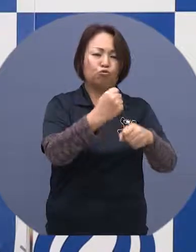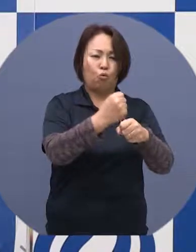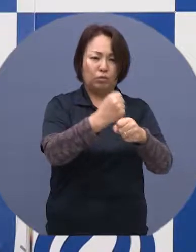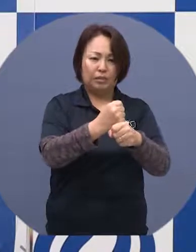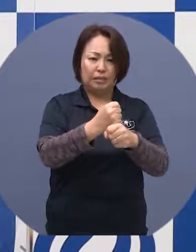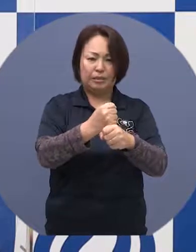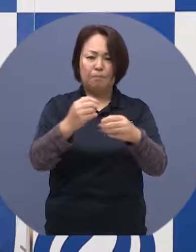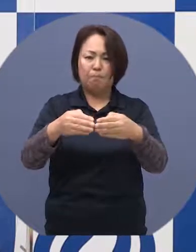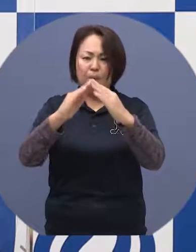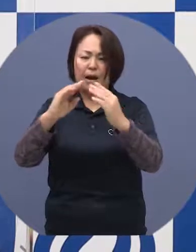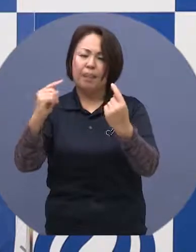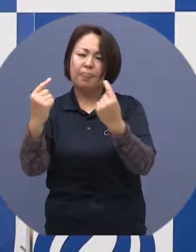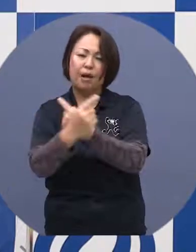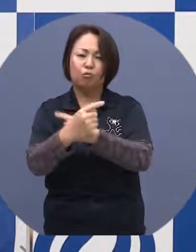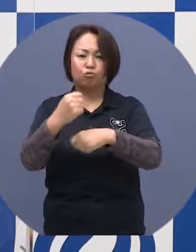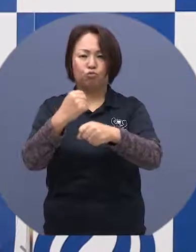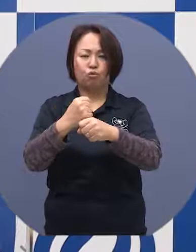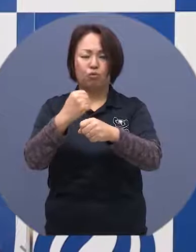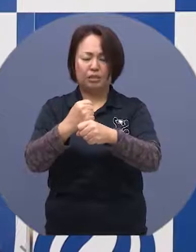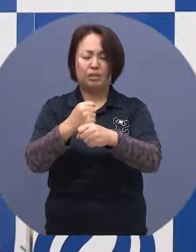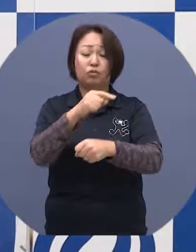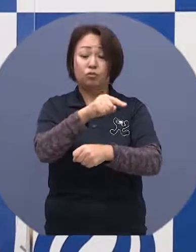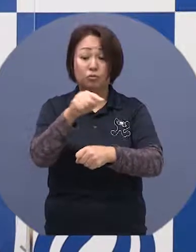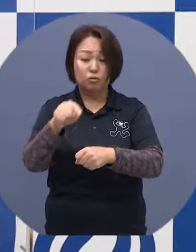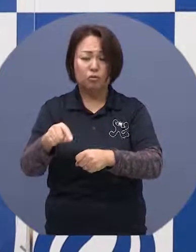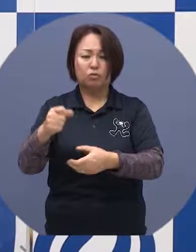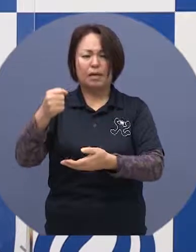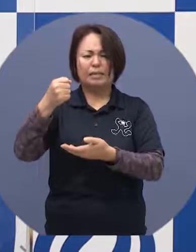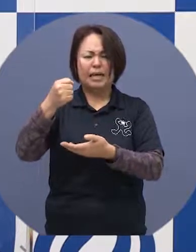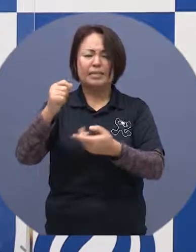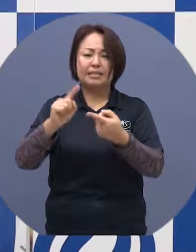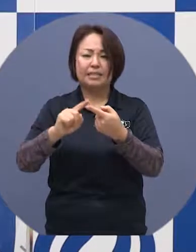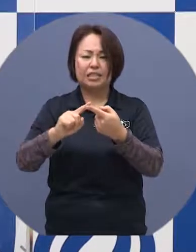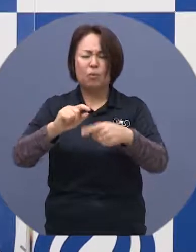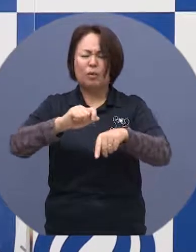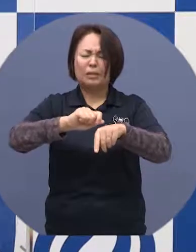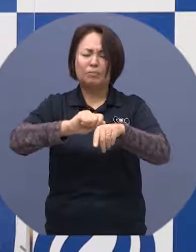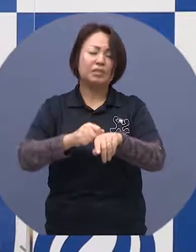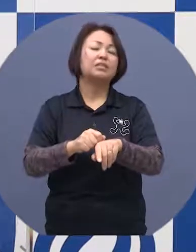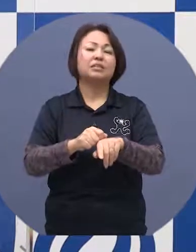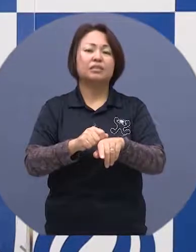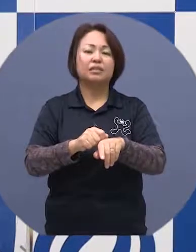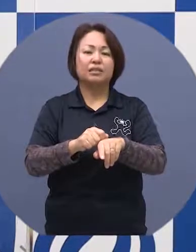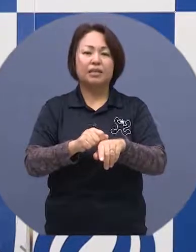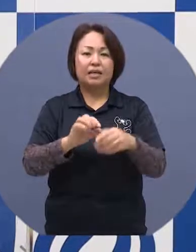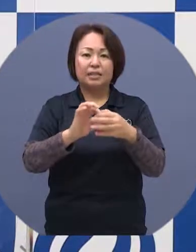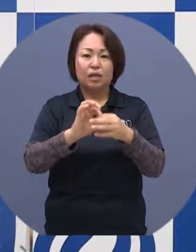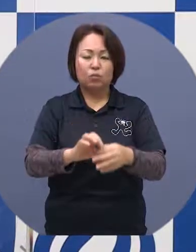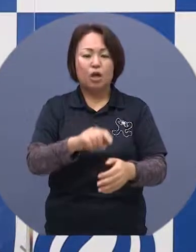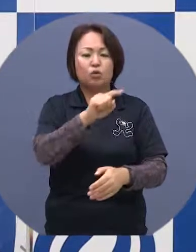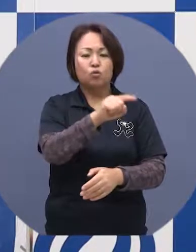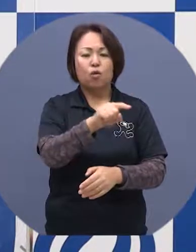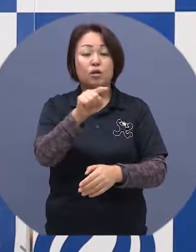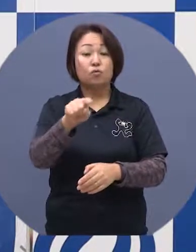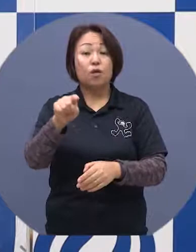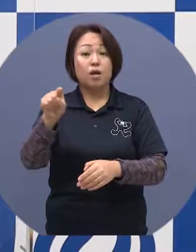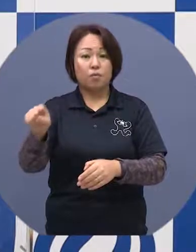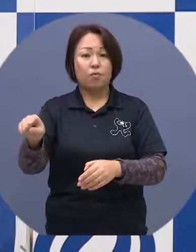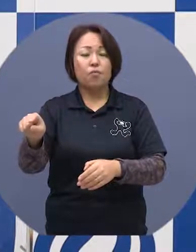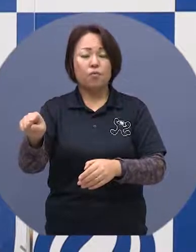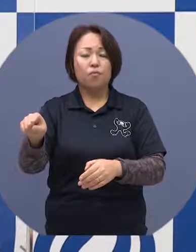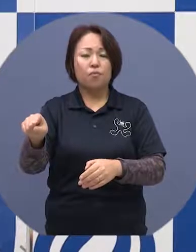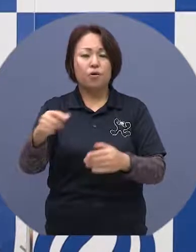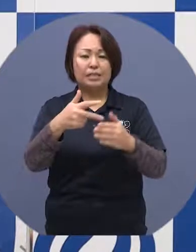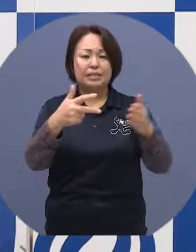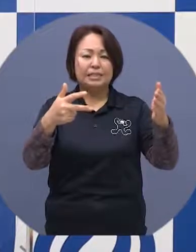ことをしていくということは財政的にも困難であるということを踏まえまして小野施設につきまして存続し長